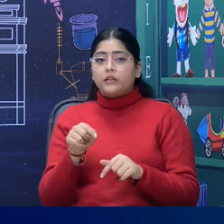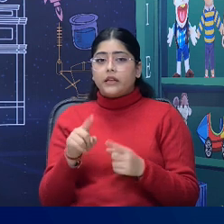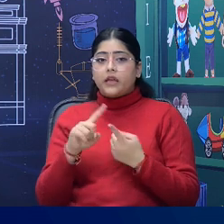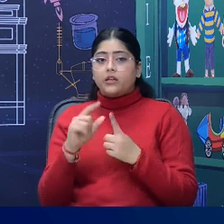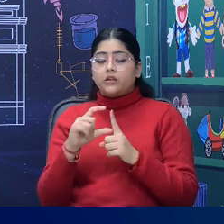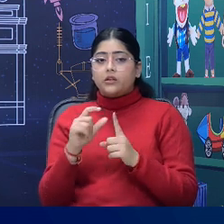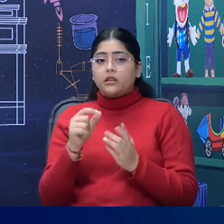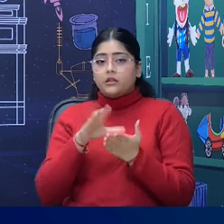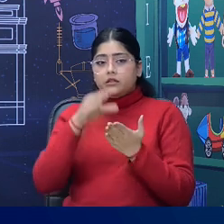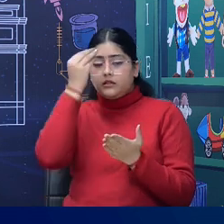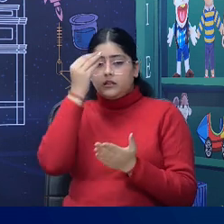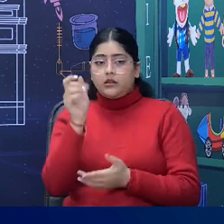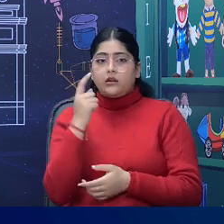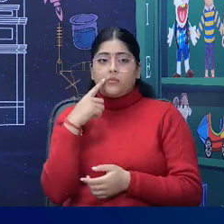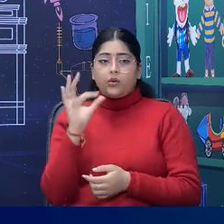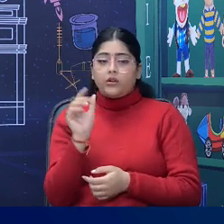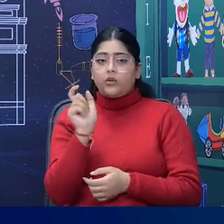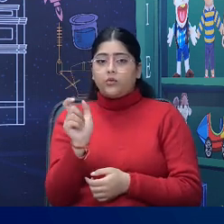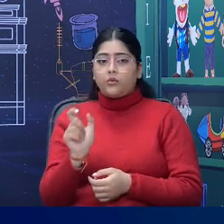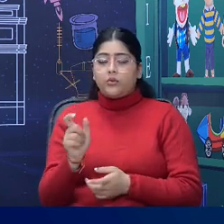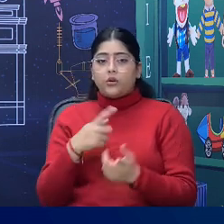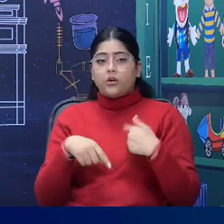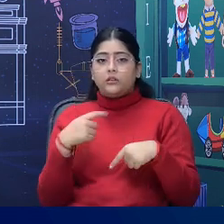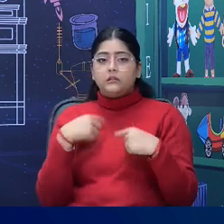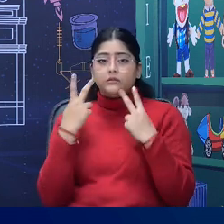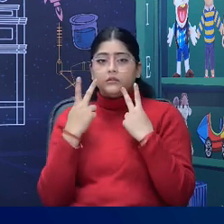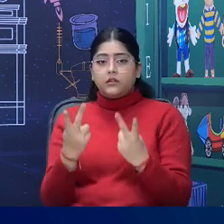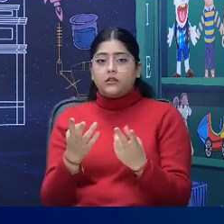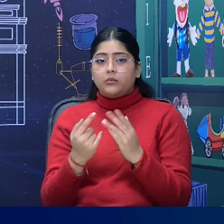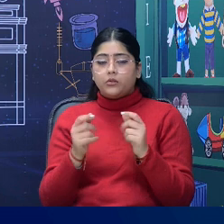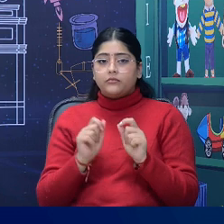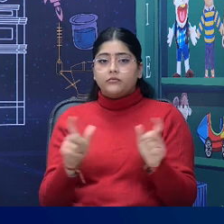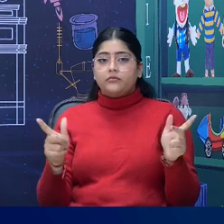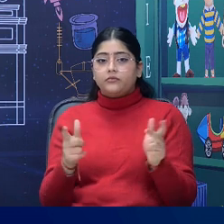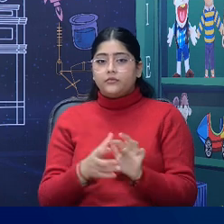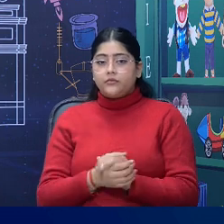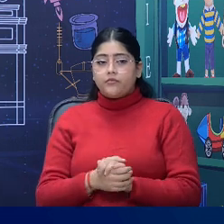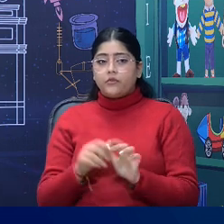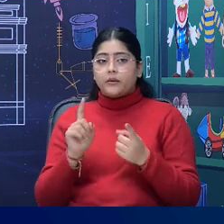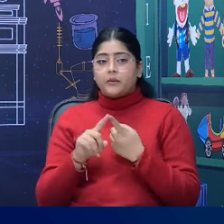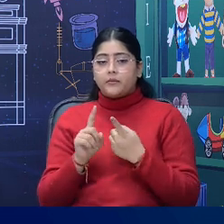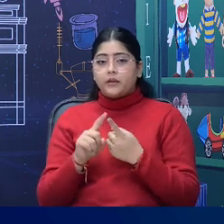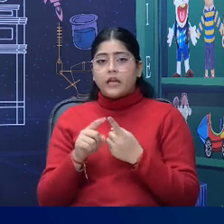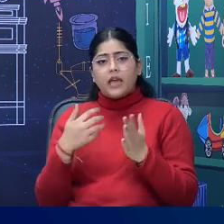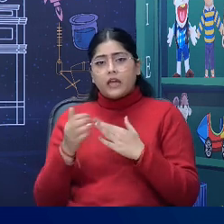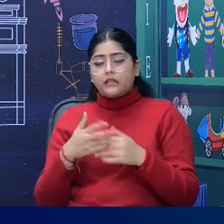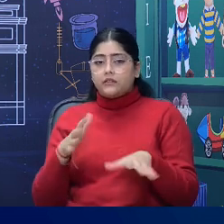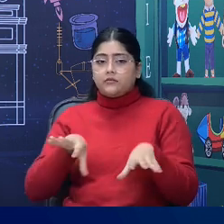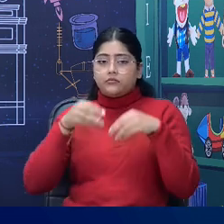सीखे बच्चों ये सारे मुख्य शब्द आप अपनी स्क्रीन पर भी देख पा रहे हैं पहला शब्द है सर्वग्राही